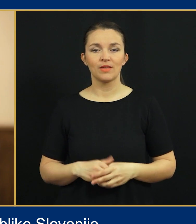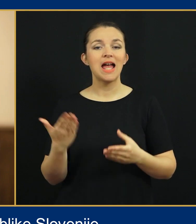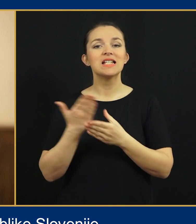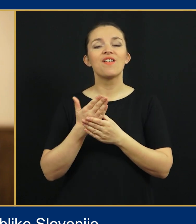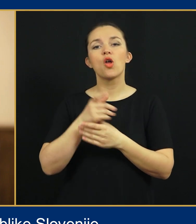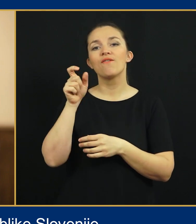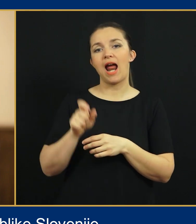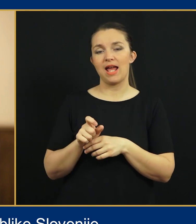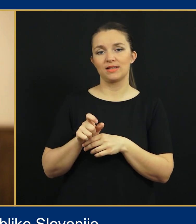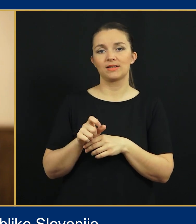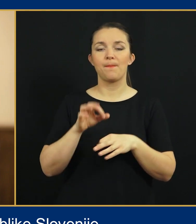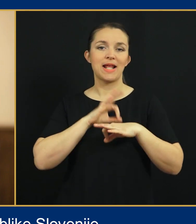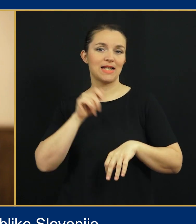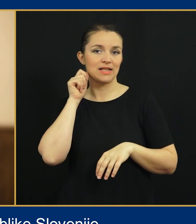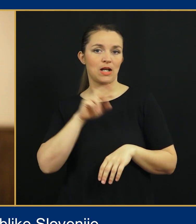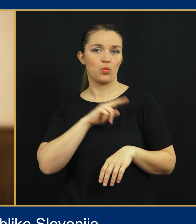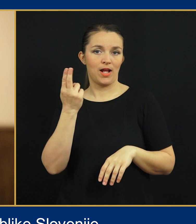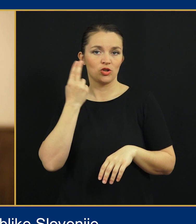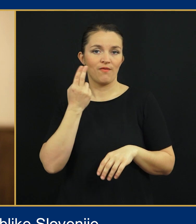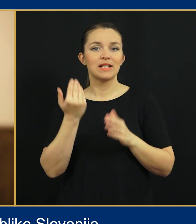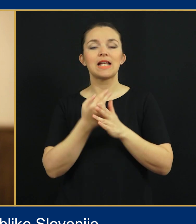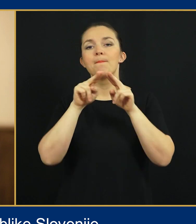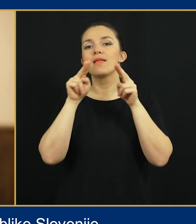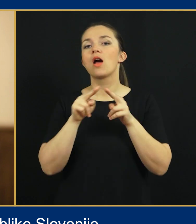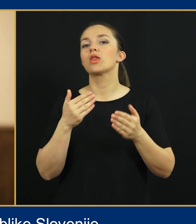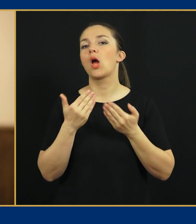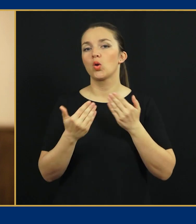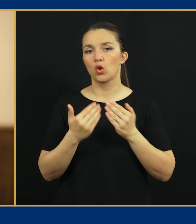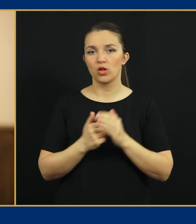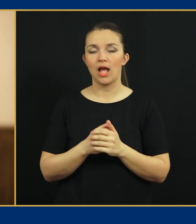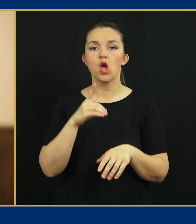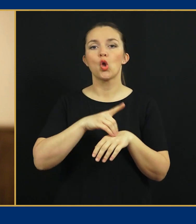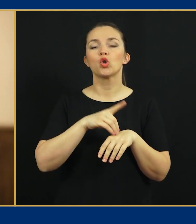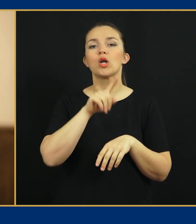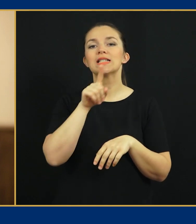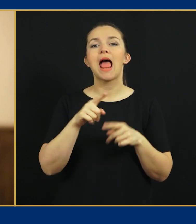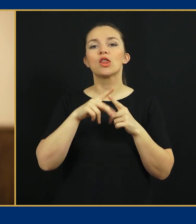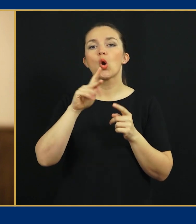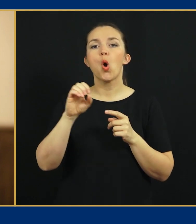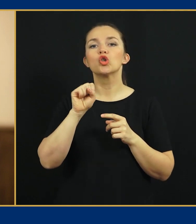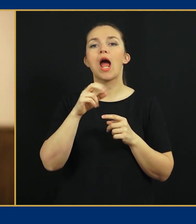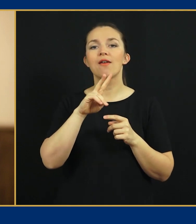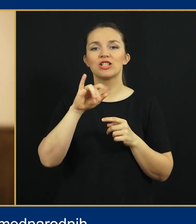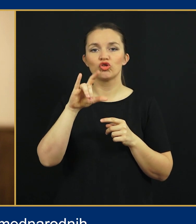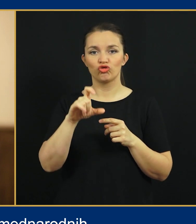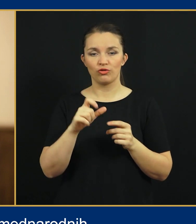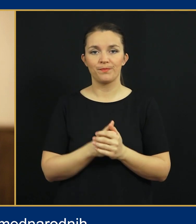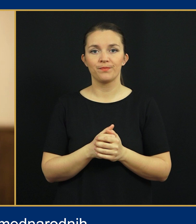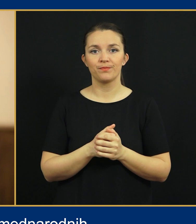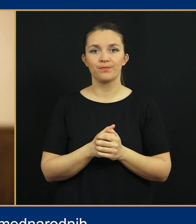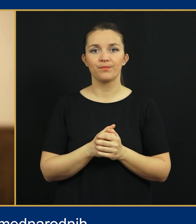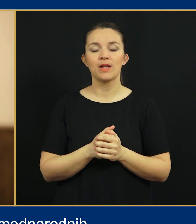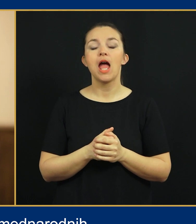Svetovalec predsednice Republike Slovenije za mednarodne odnose dr. Zlatko Šabič. Dr.